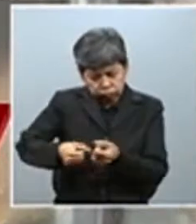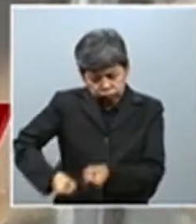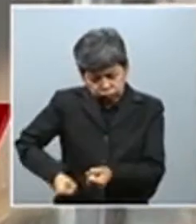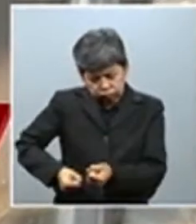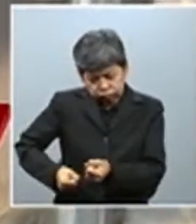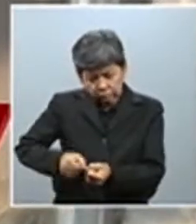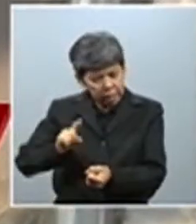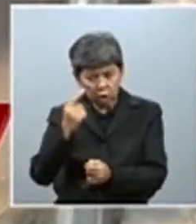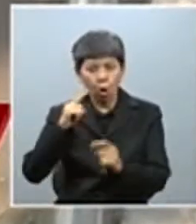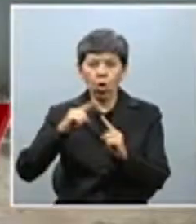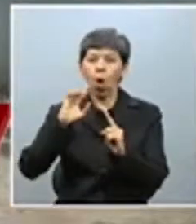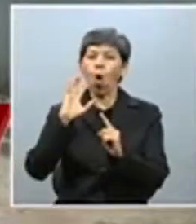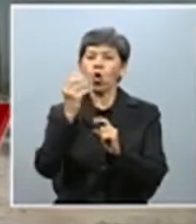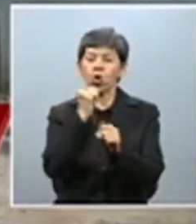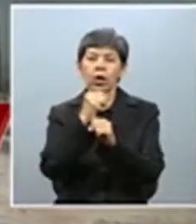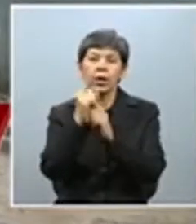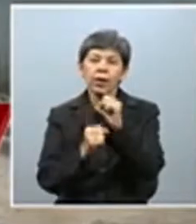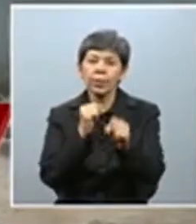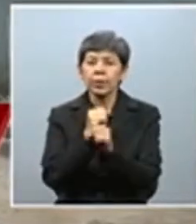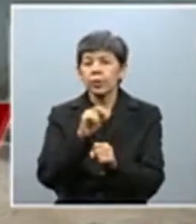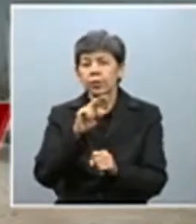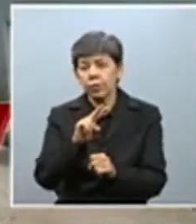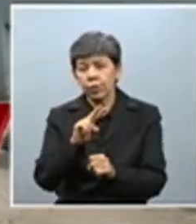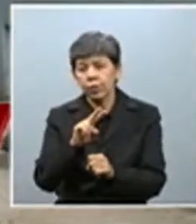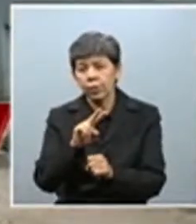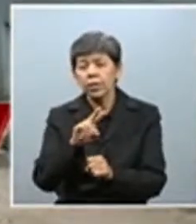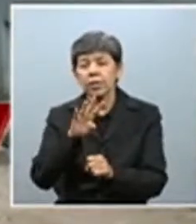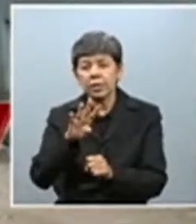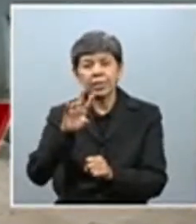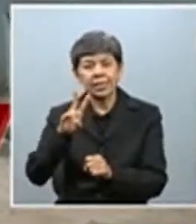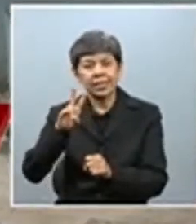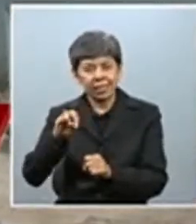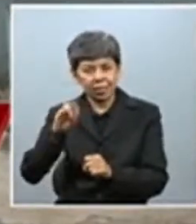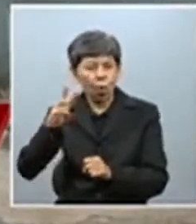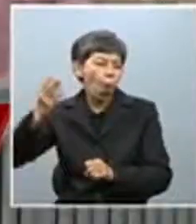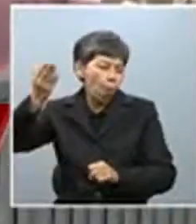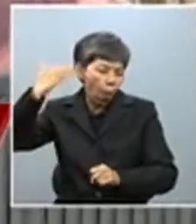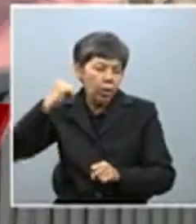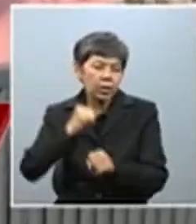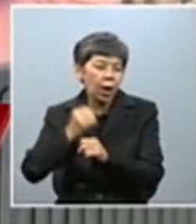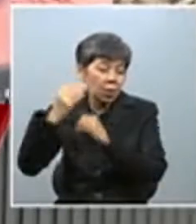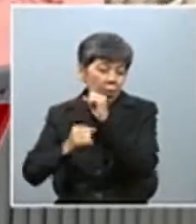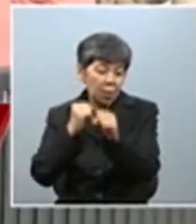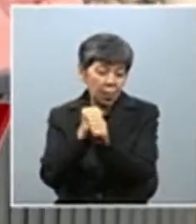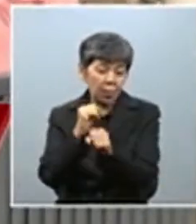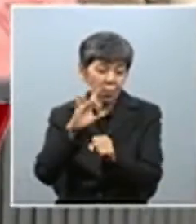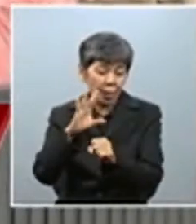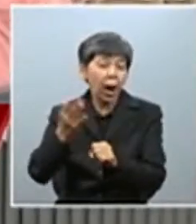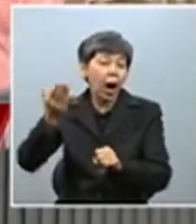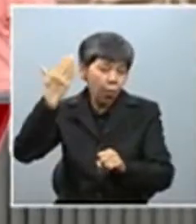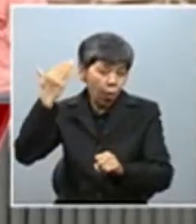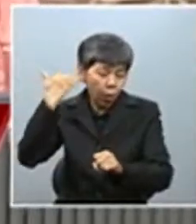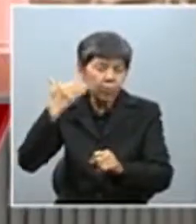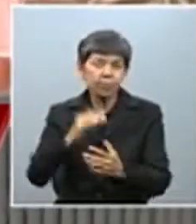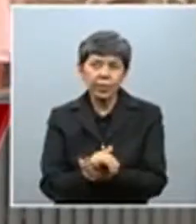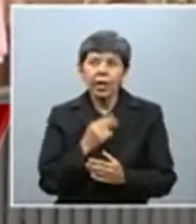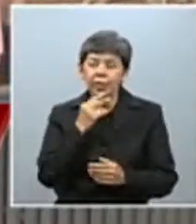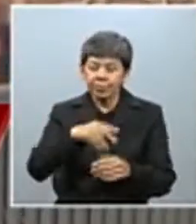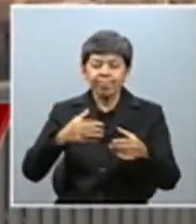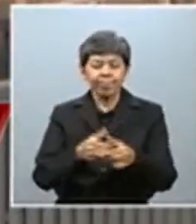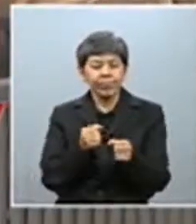แรกของโลกในปีพุทธศักราช2476นะคะหรือว่าเมื่อ85ปีที่ผ่านมานะคะตั้งอยู่